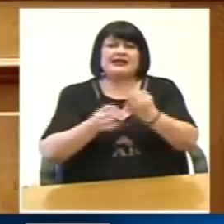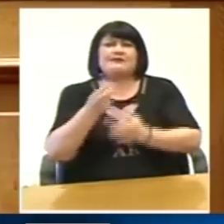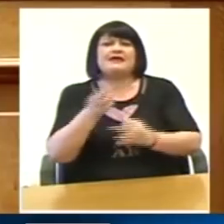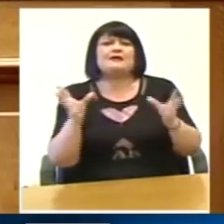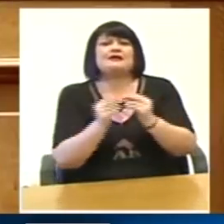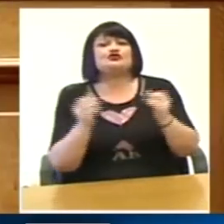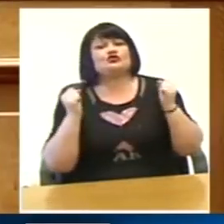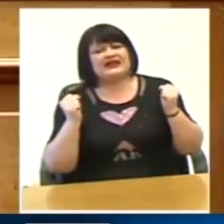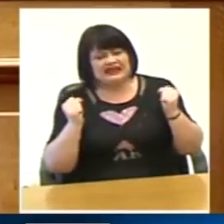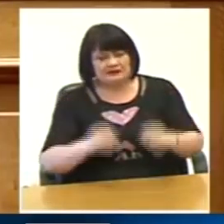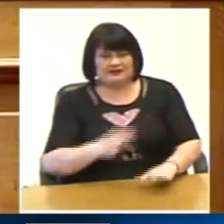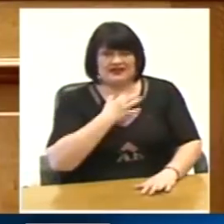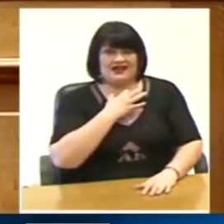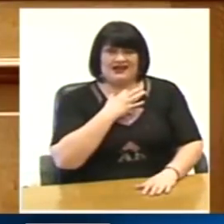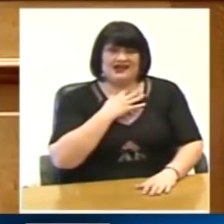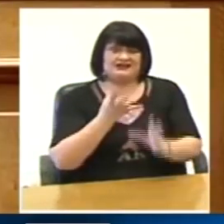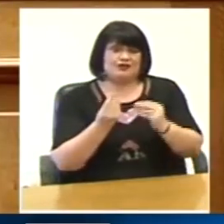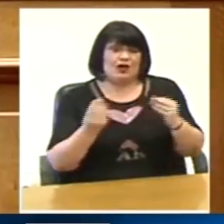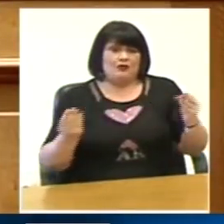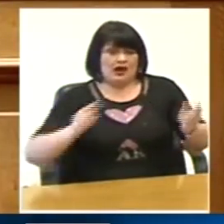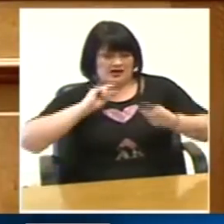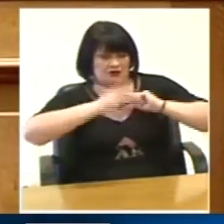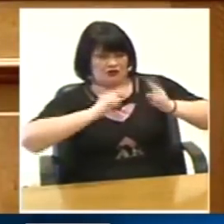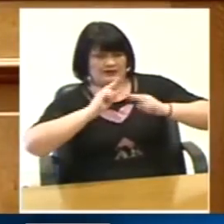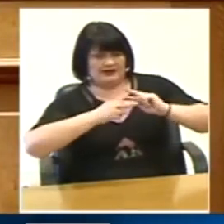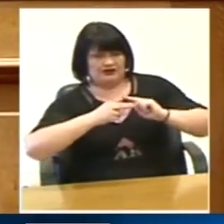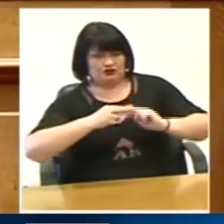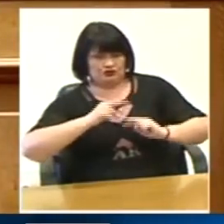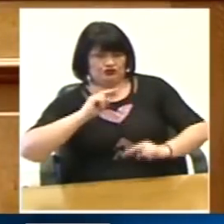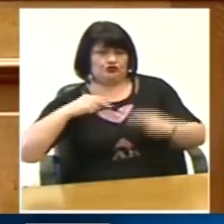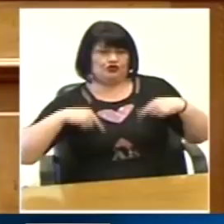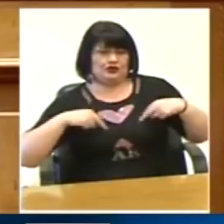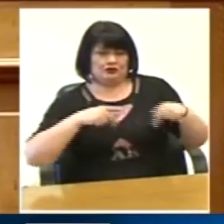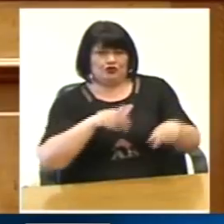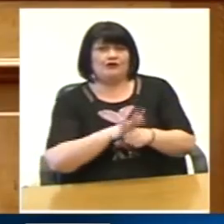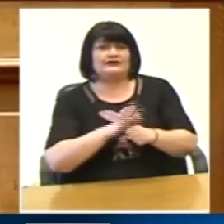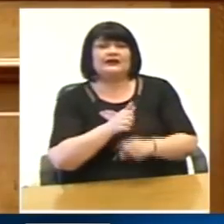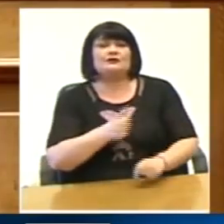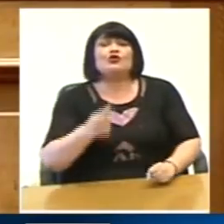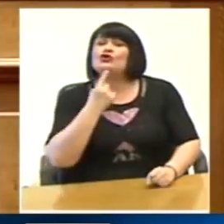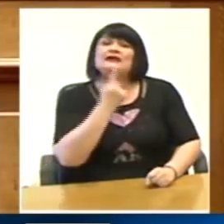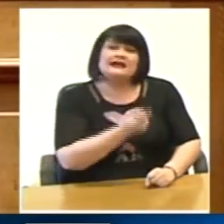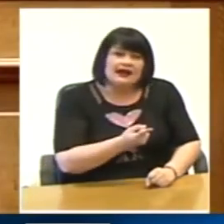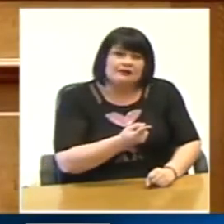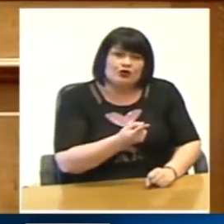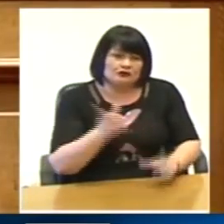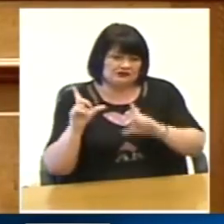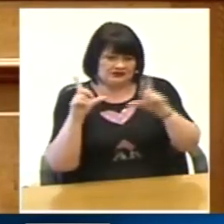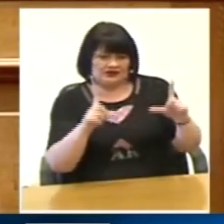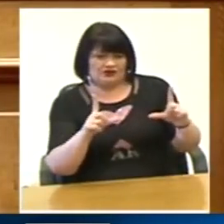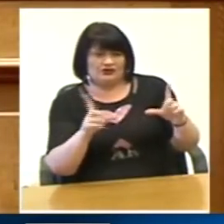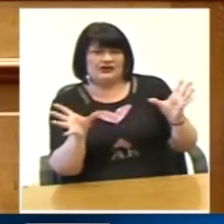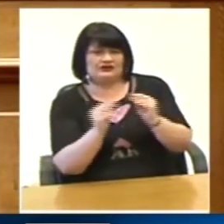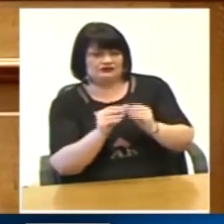υγείας. Δεν χρειάζονται πολλά λόγια για να απαντήσουμε σε αυτά τα οποία είπε. Φτάνει μόνο η εικόνα η οποία υπάρχει στα